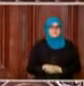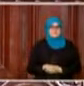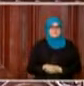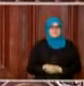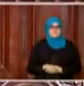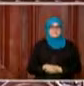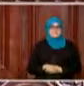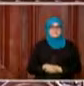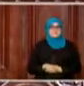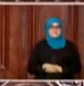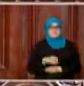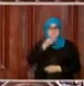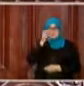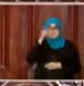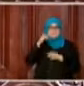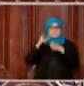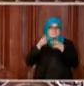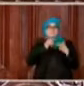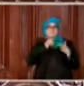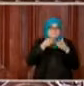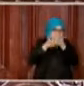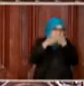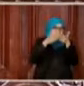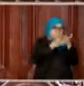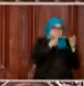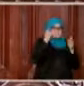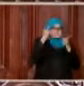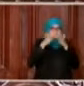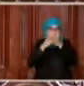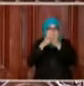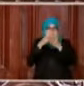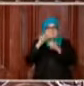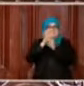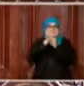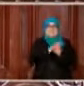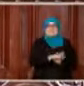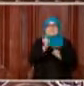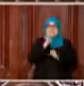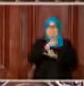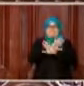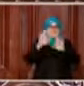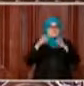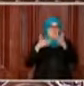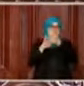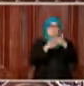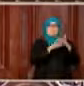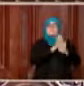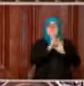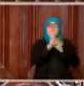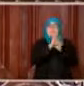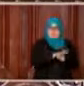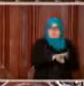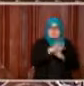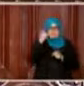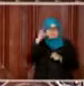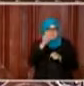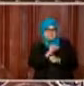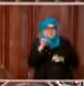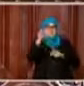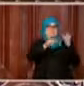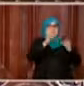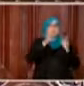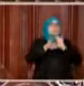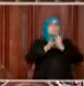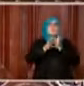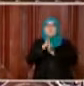فقد ضاقت الصدور من الظلم والحيف في كل المجالات،